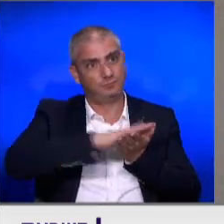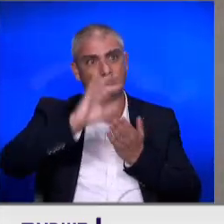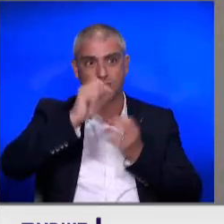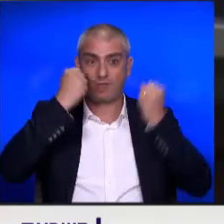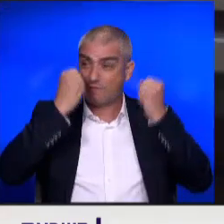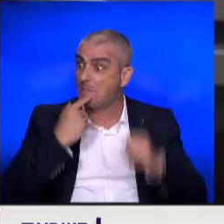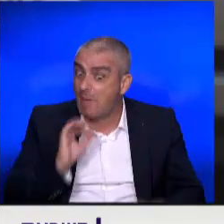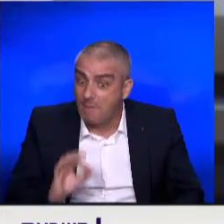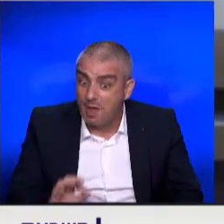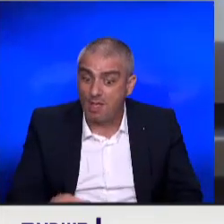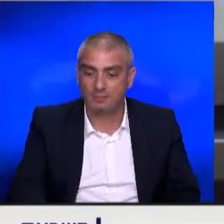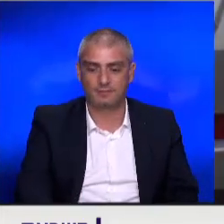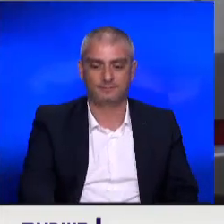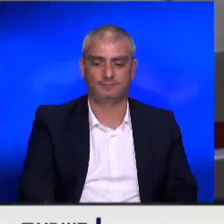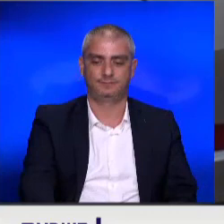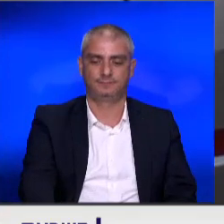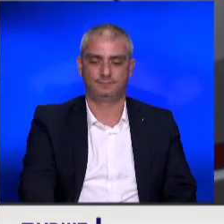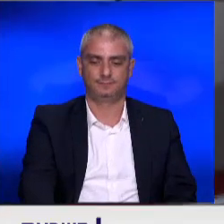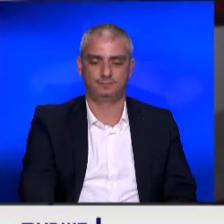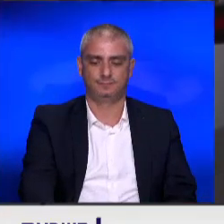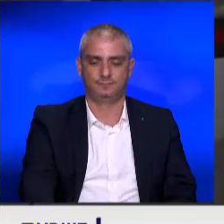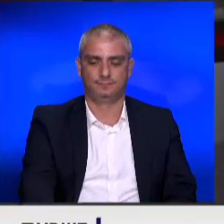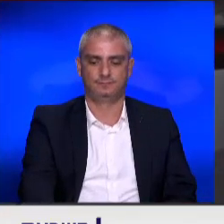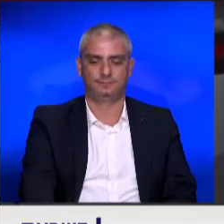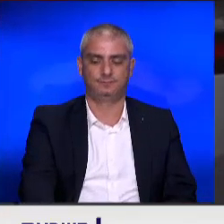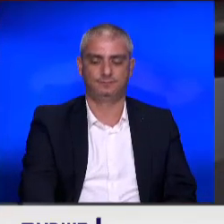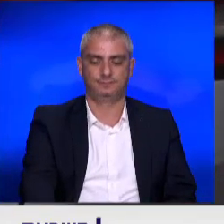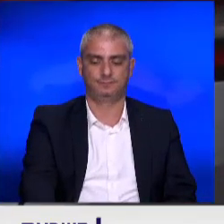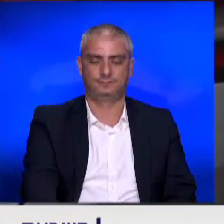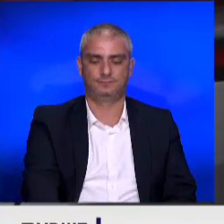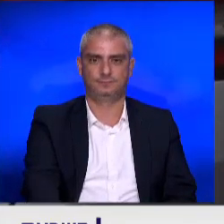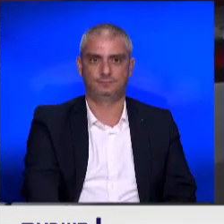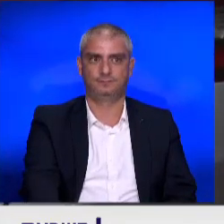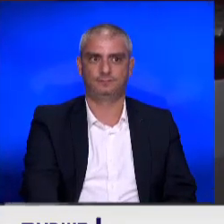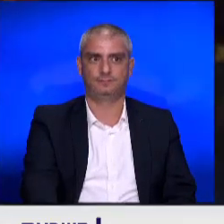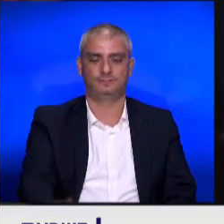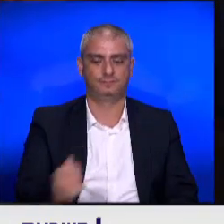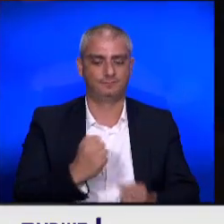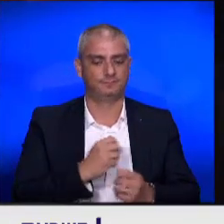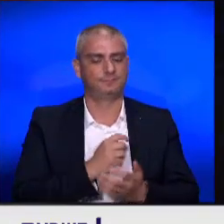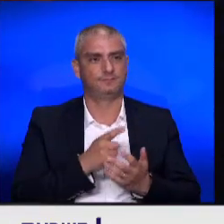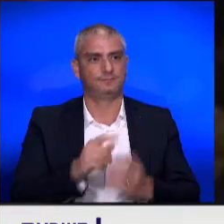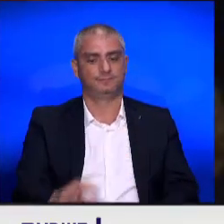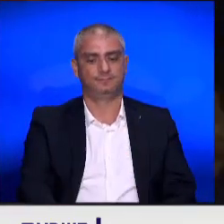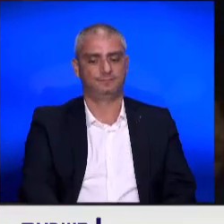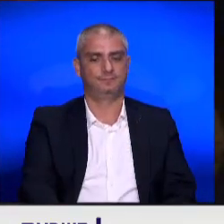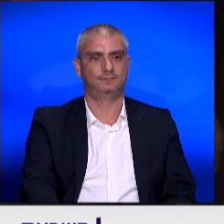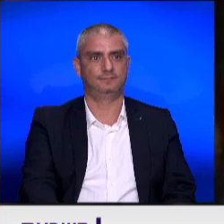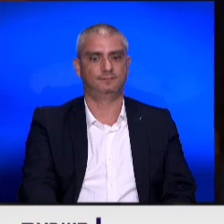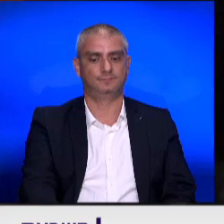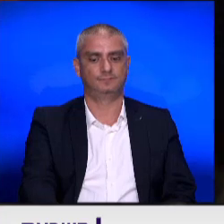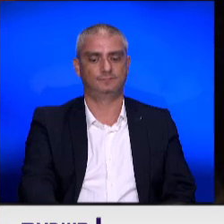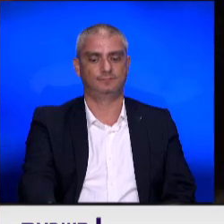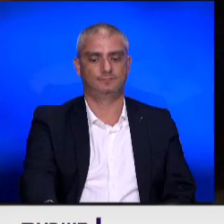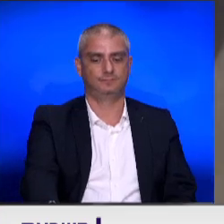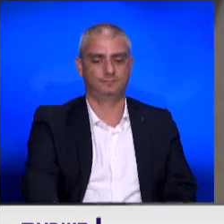באמת? כן. הוא עדיין מאובטח, הבטחה צמודה וקשוחה, אבל הימים שכל המדינה